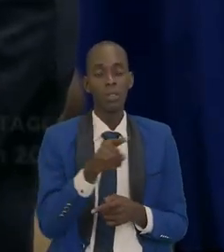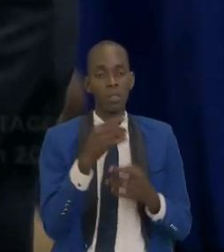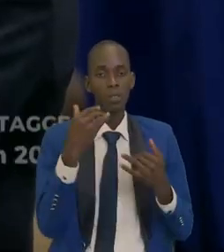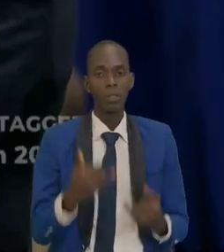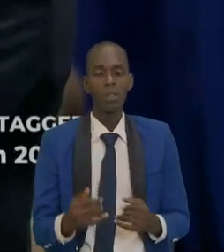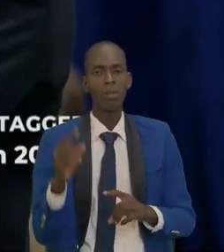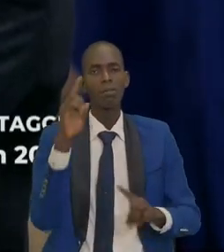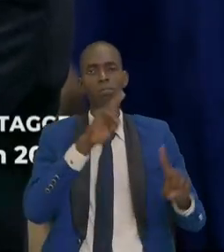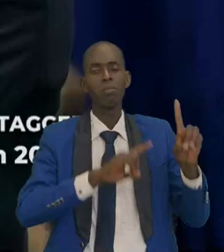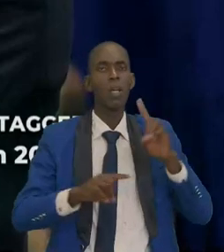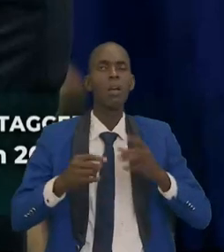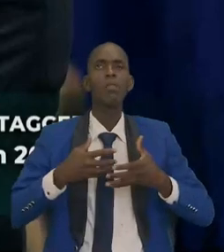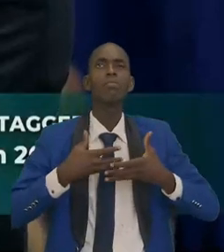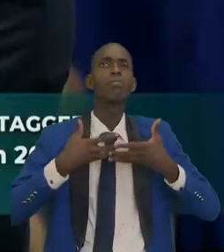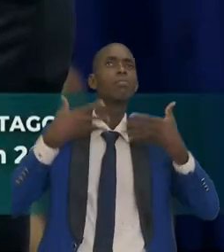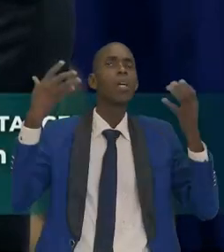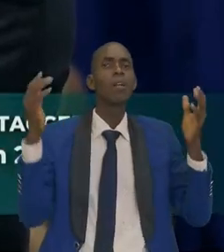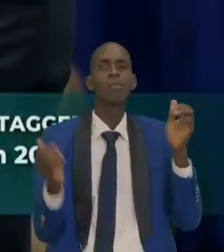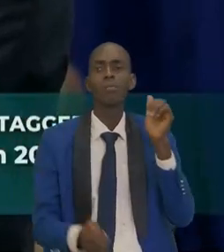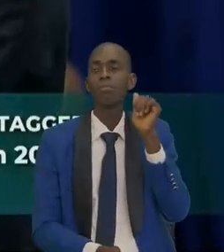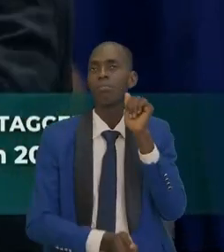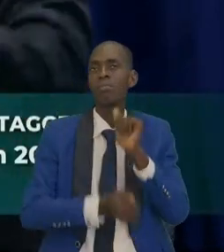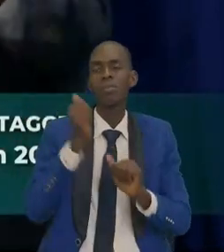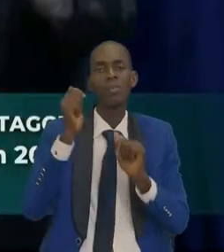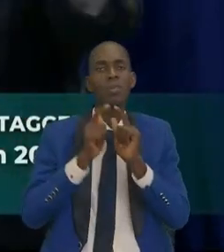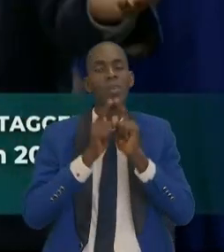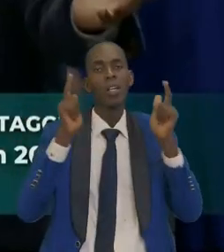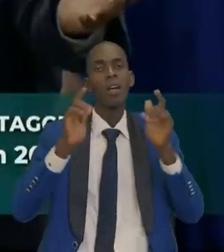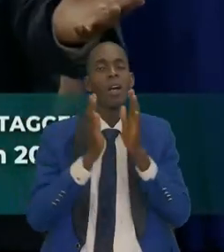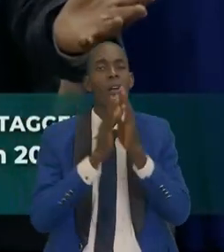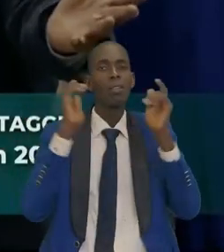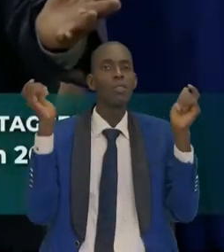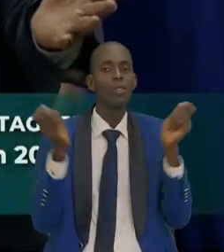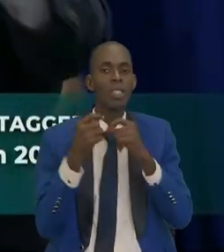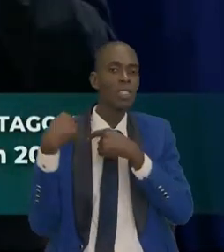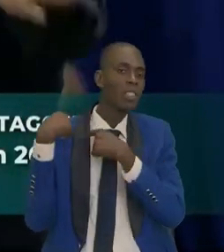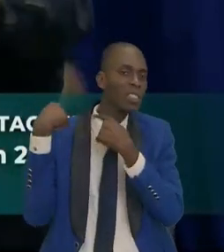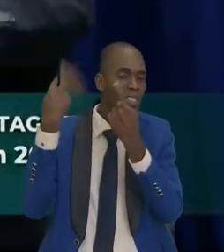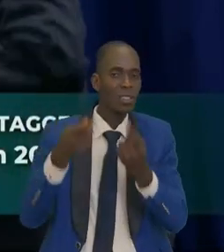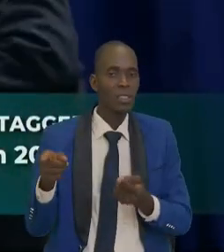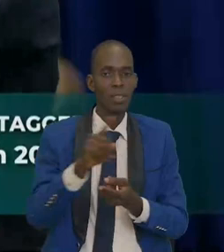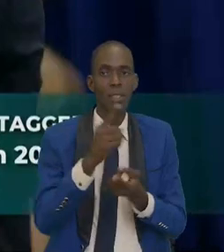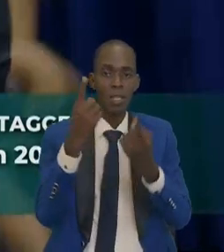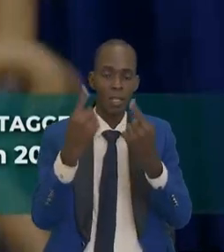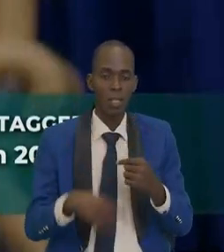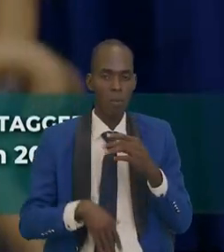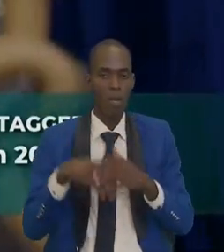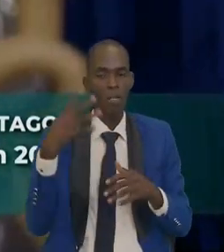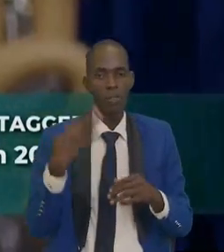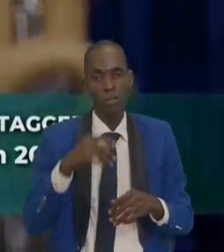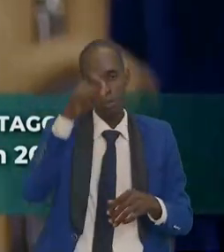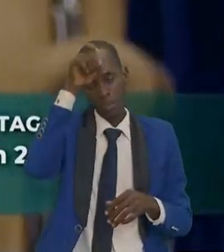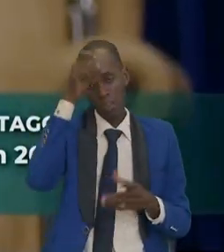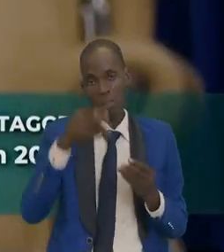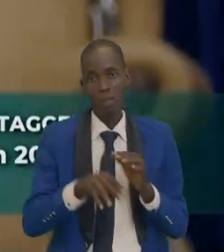ils ont crié l'Alléluia, le plus grand Alléluia qu'ils ont jamais crié depuis qu'ils étaient sortis d'Égypte.